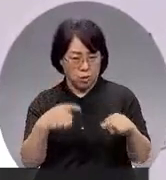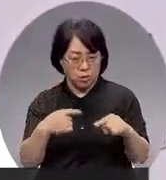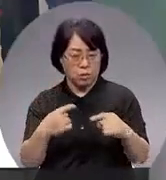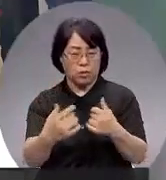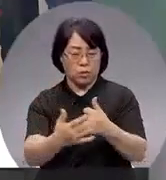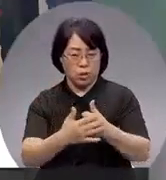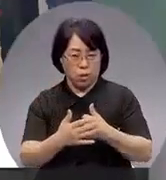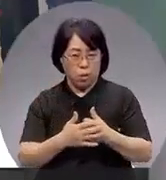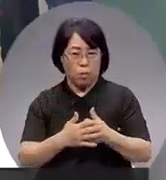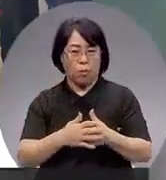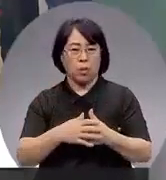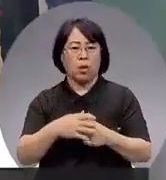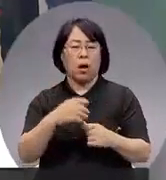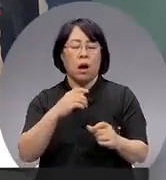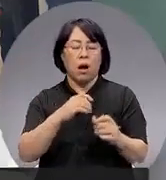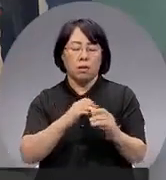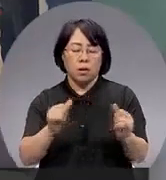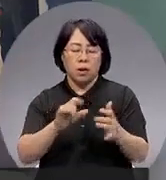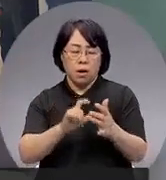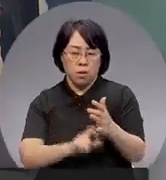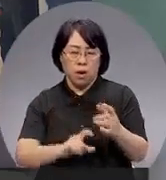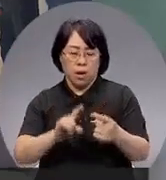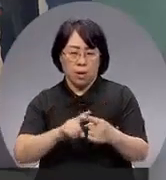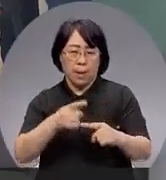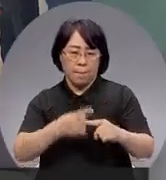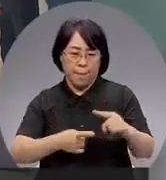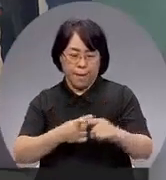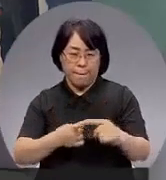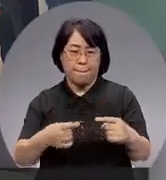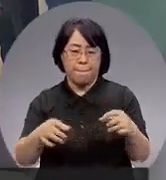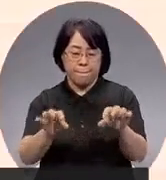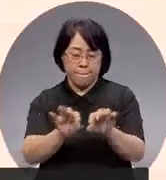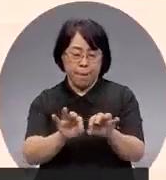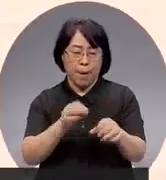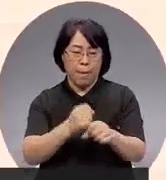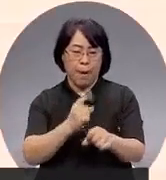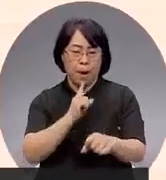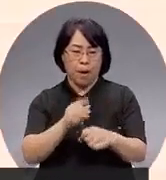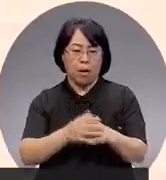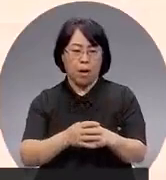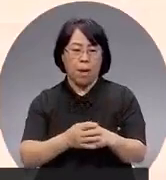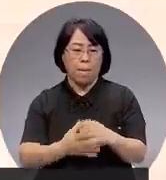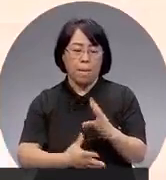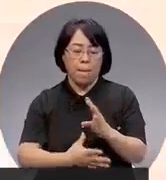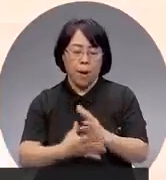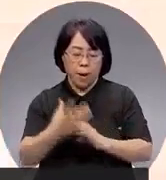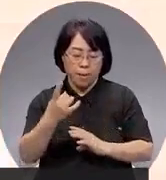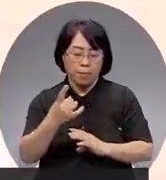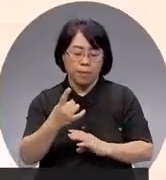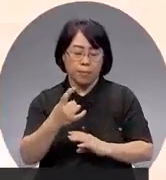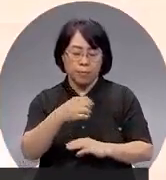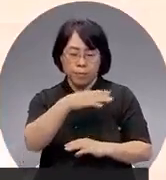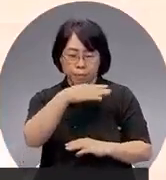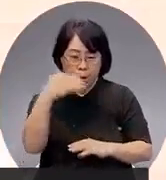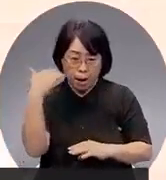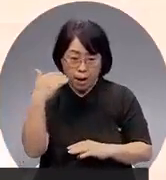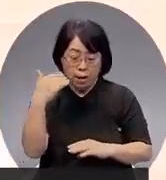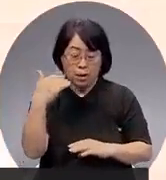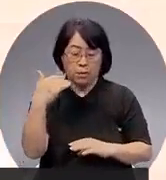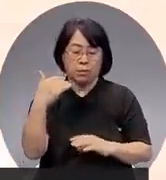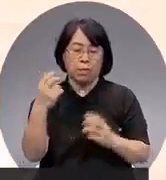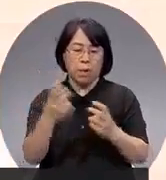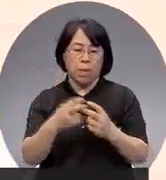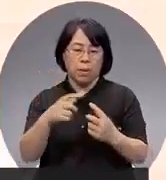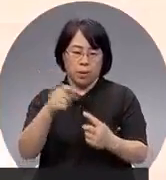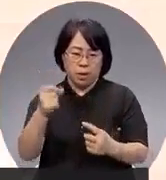선거인단 후보 적합도 조사를 절반씩 반영하자고 제안한 겁니다. 보다 합리적인 방법을 선택하여 단일화를 하는